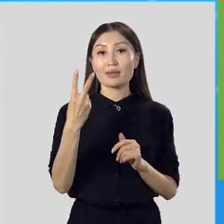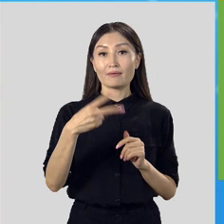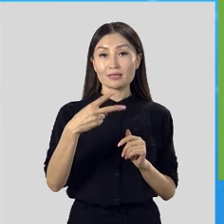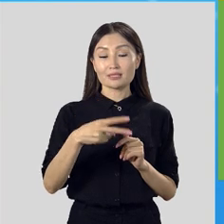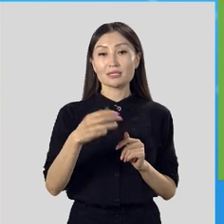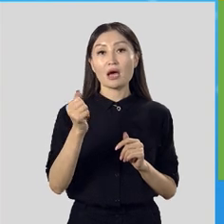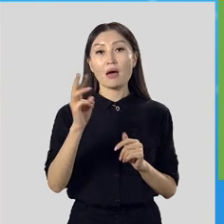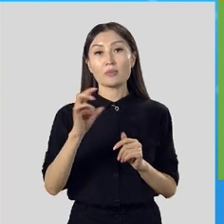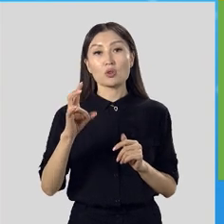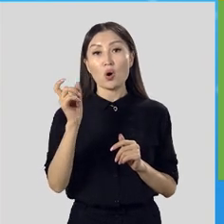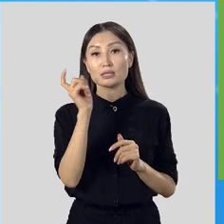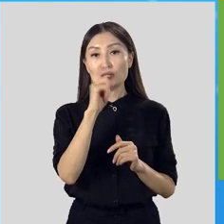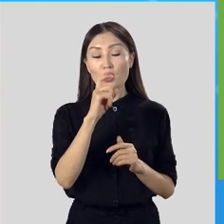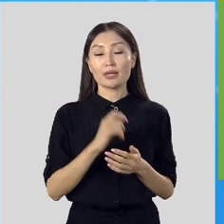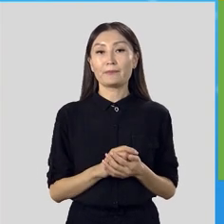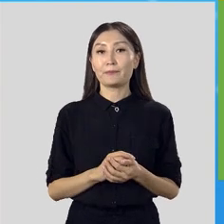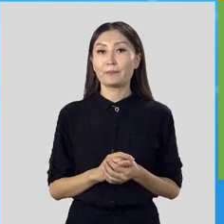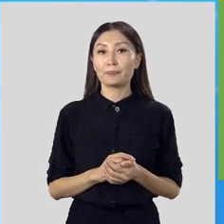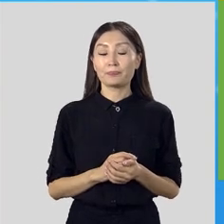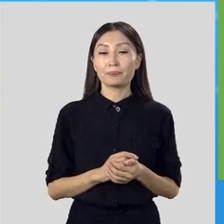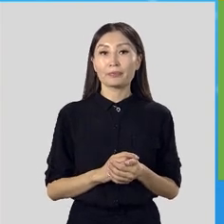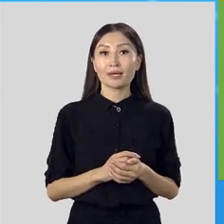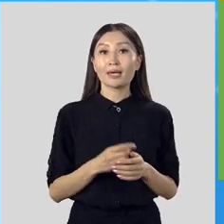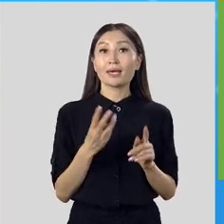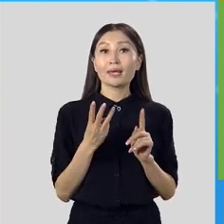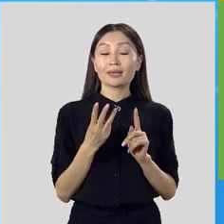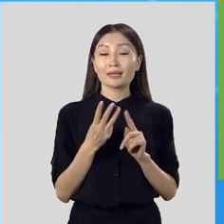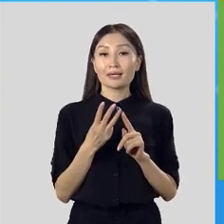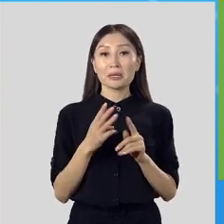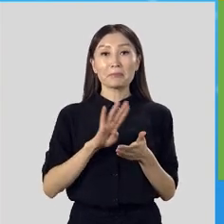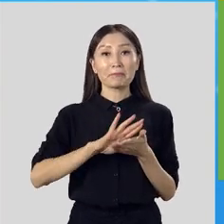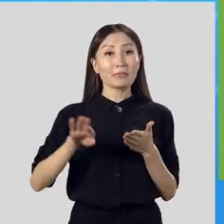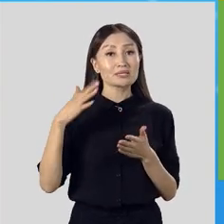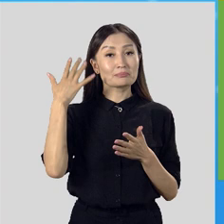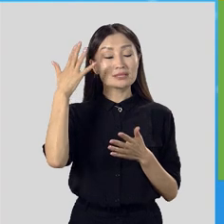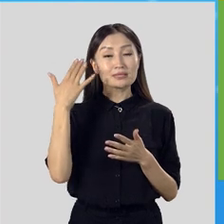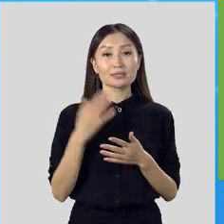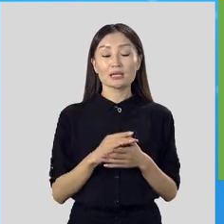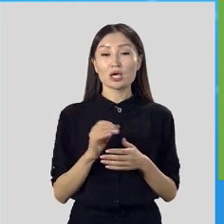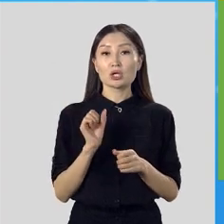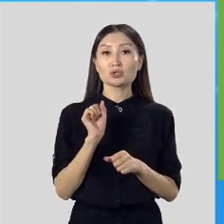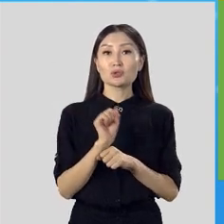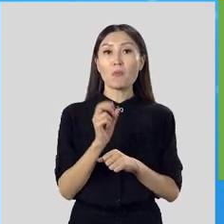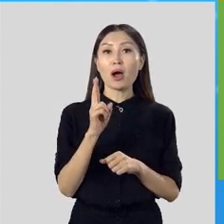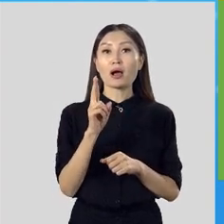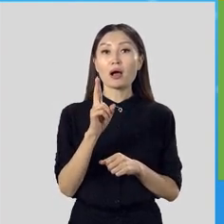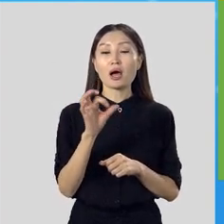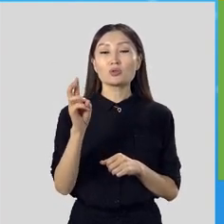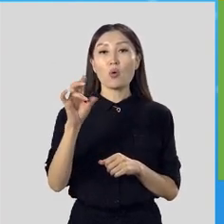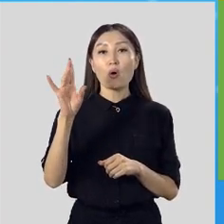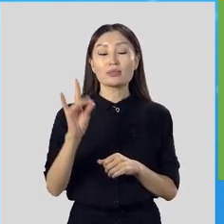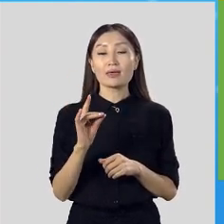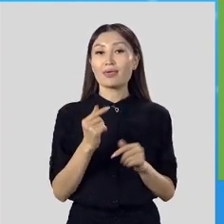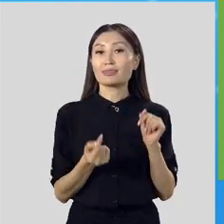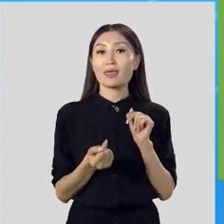20 аминокислотам. А три бессмысленные или стоп-кодоны, которые